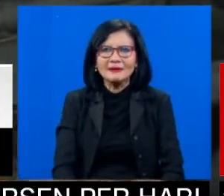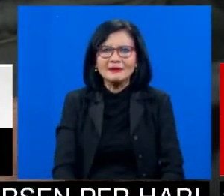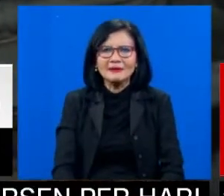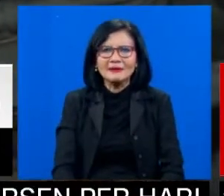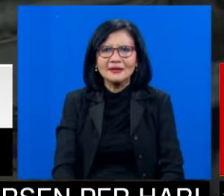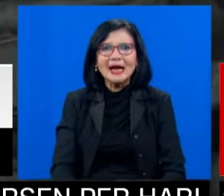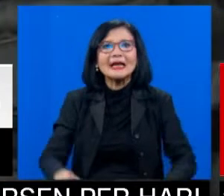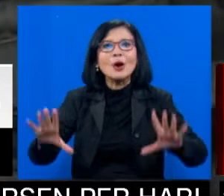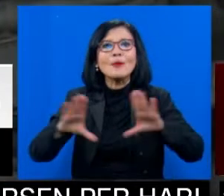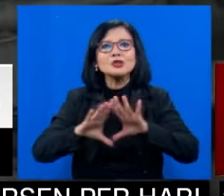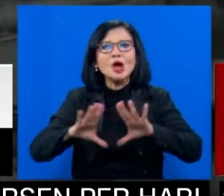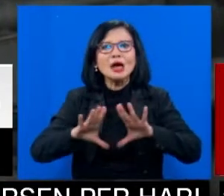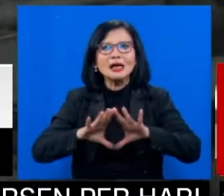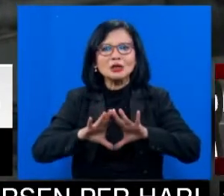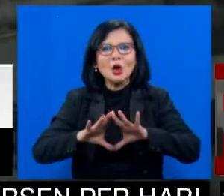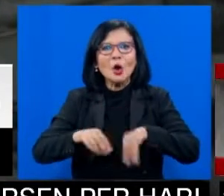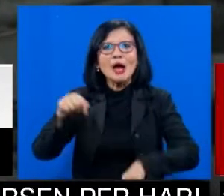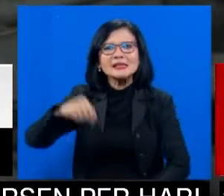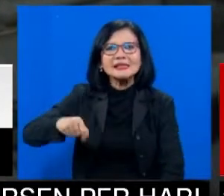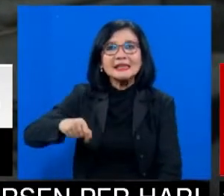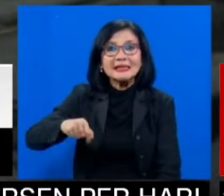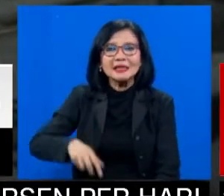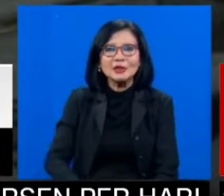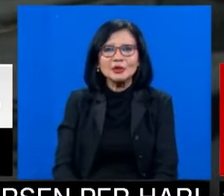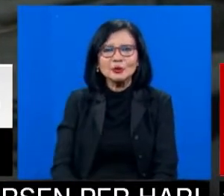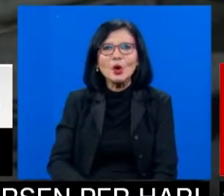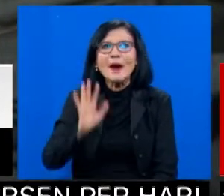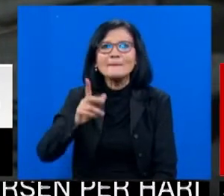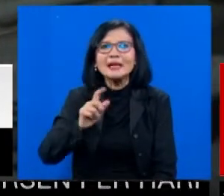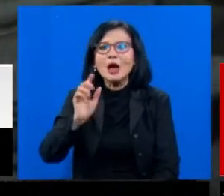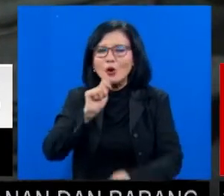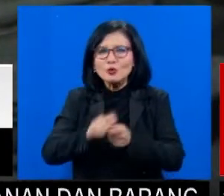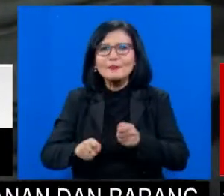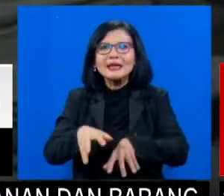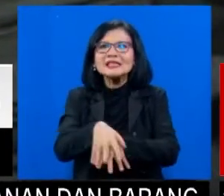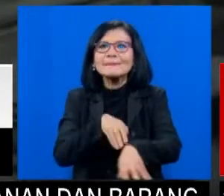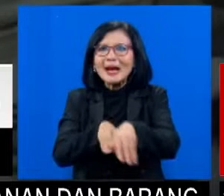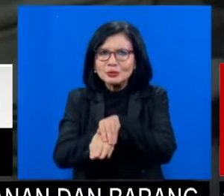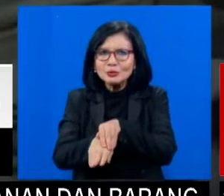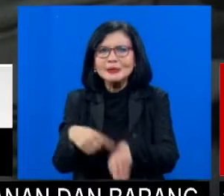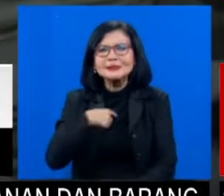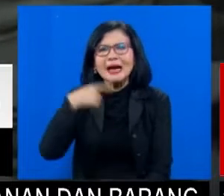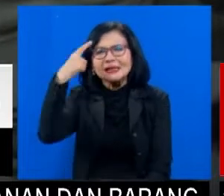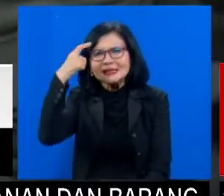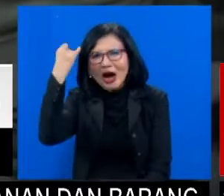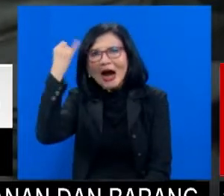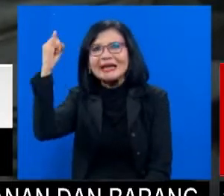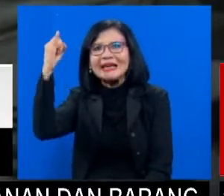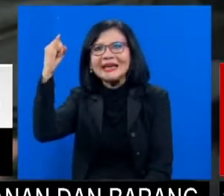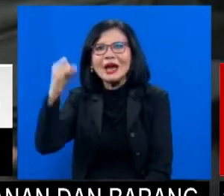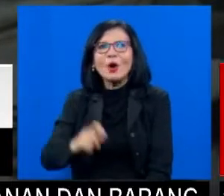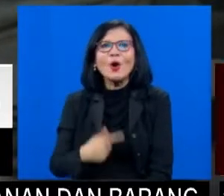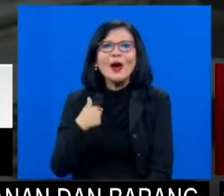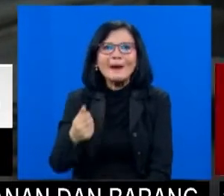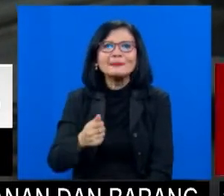di Mojokerto, Mojokerto sendiri terkenal dengan pengrajin sepatu. Nah, disitulah kita akhirnya mikir kalau, oh iya,